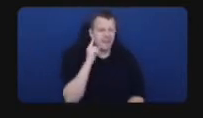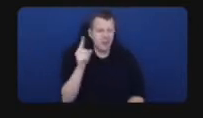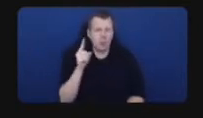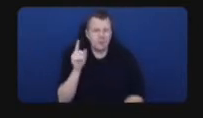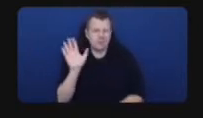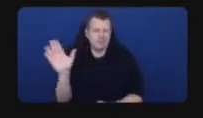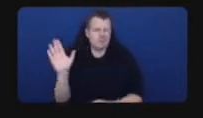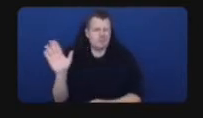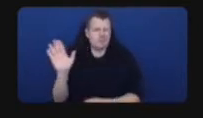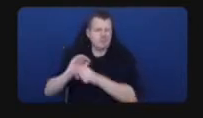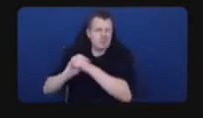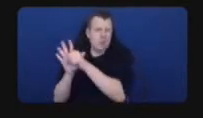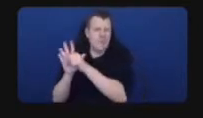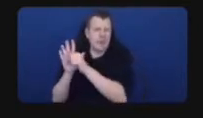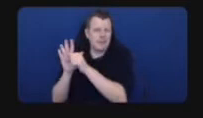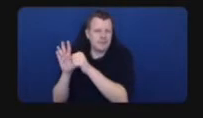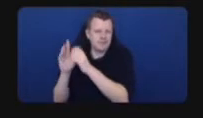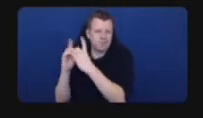covidpolicy@phila.gov。